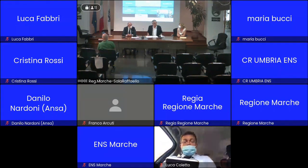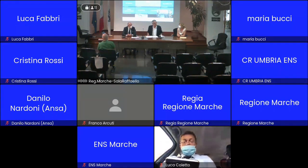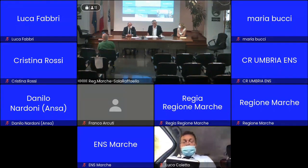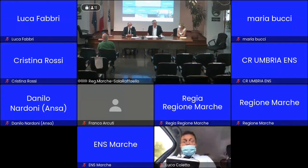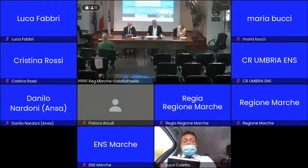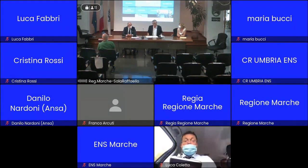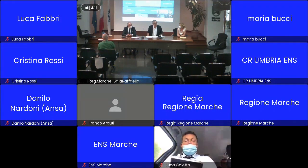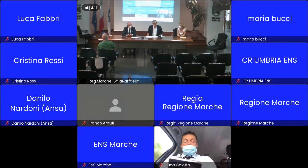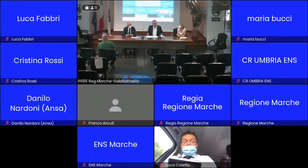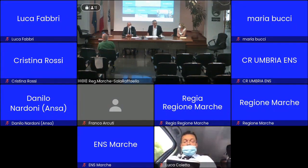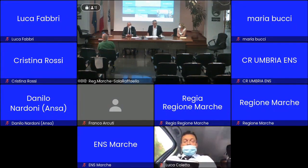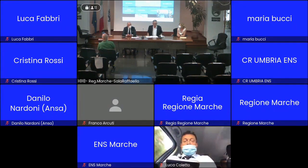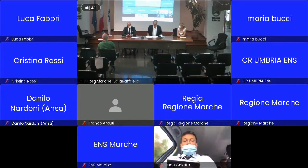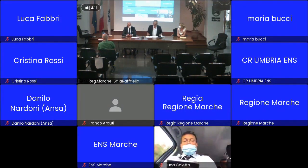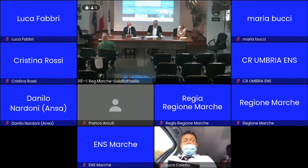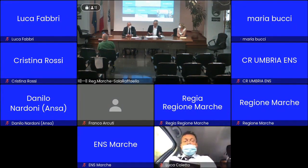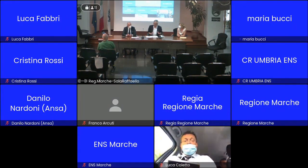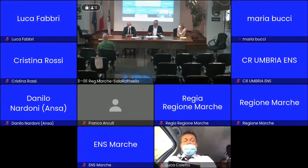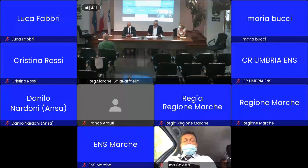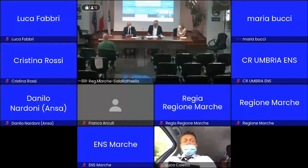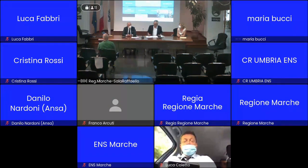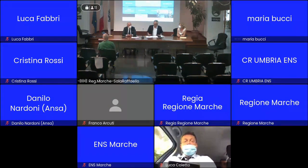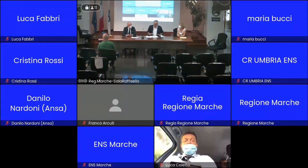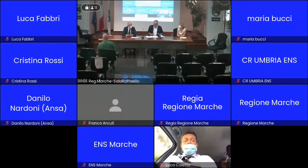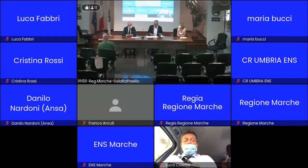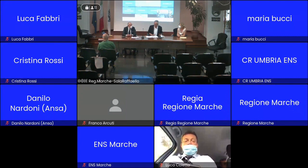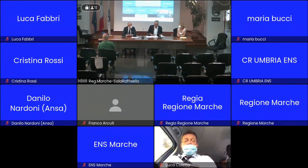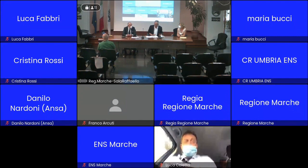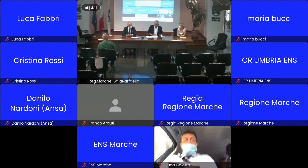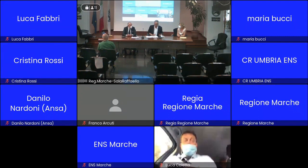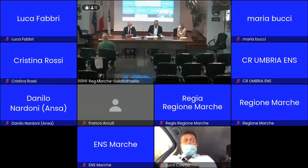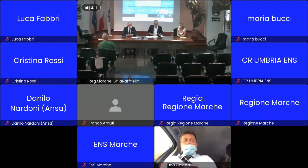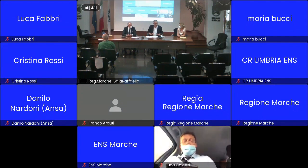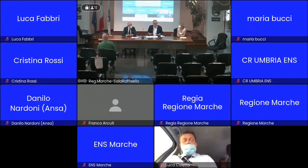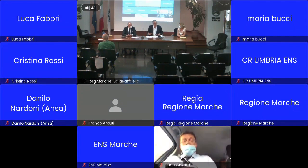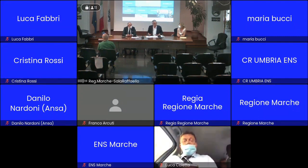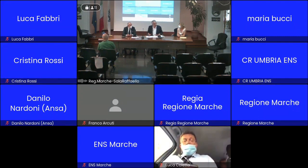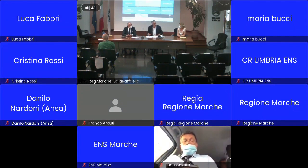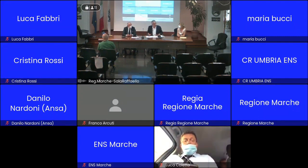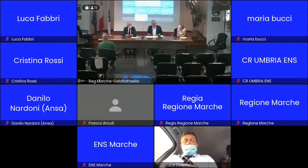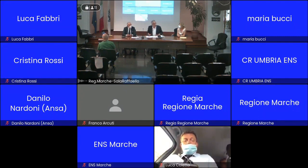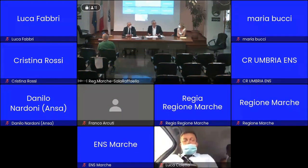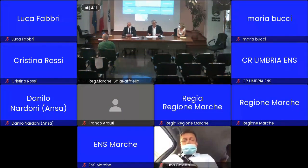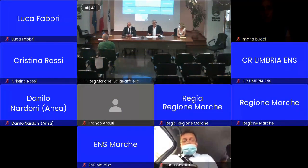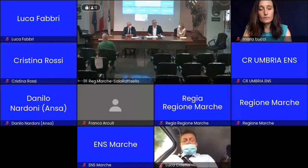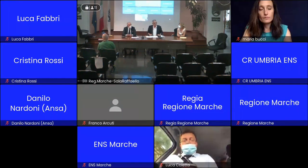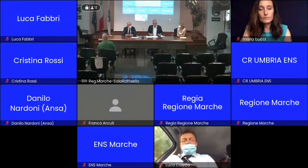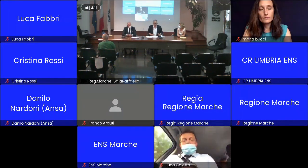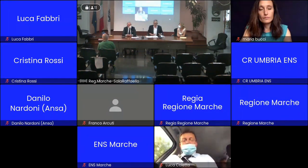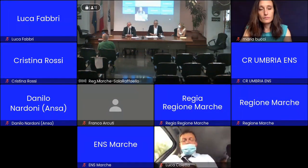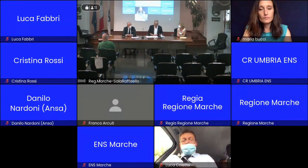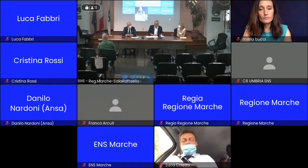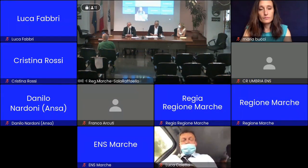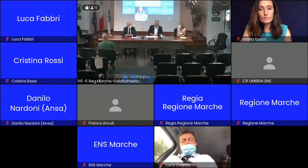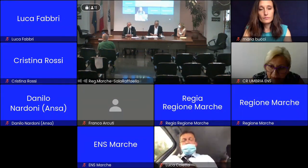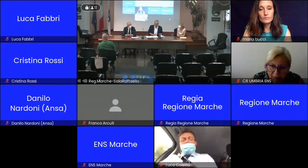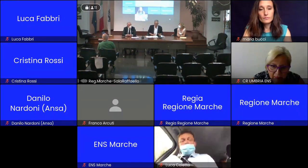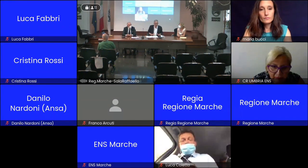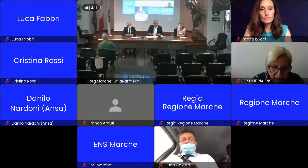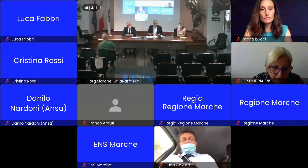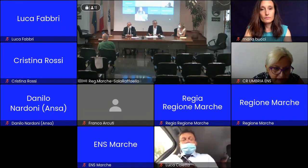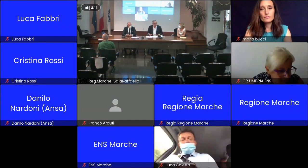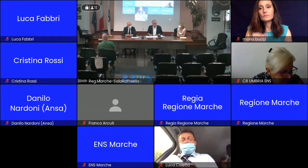un progetto importante che è stato presentato di comune accordo tra Regione Marche e Regione Umbria, insieme